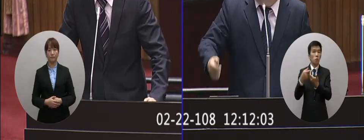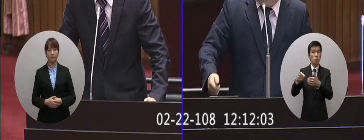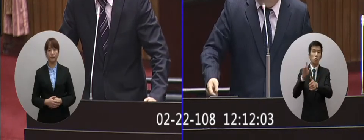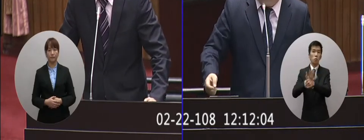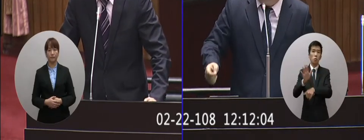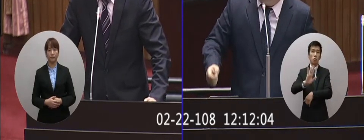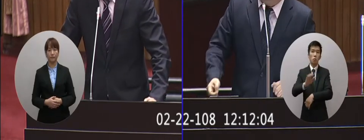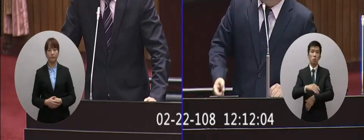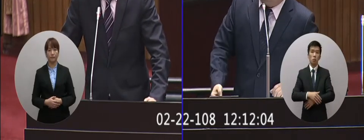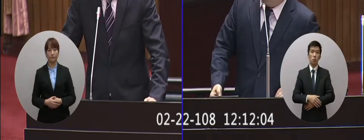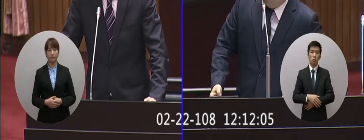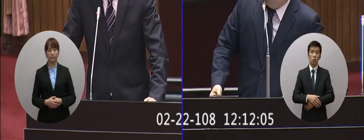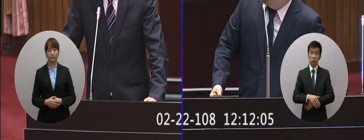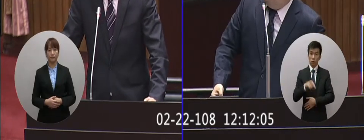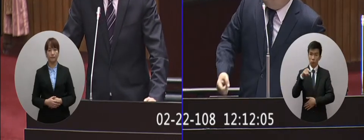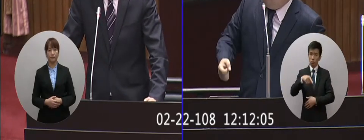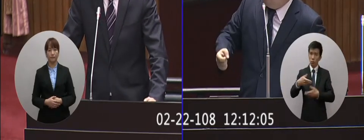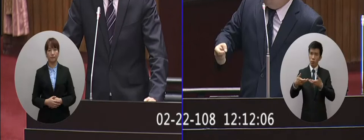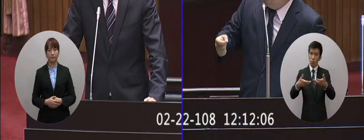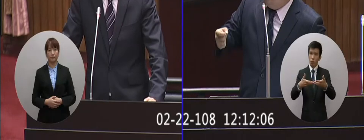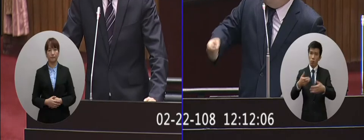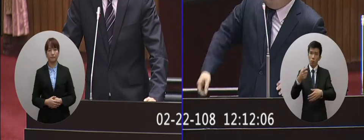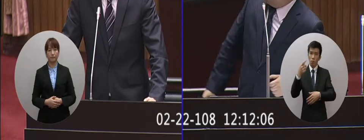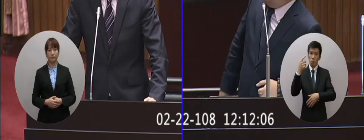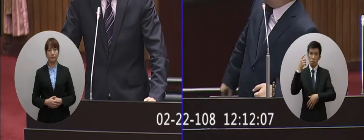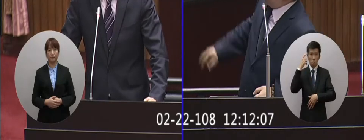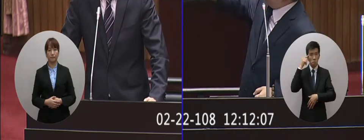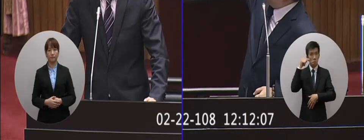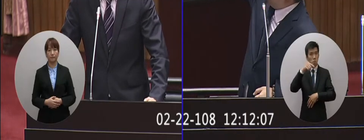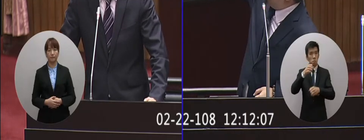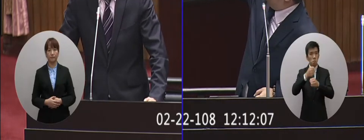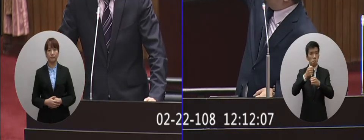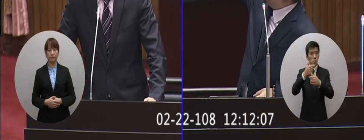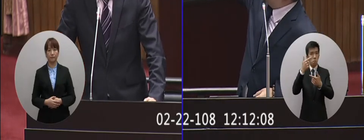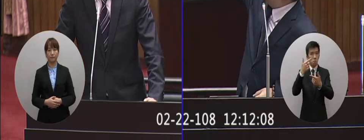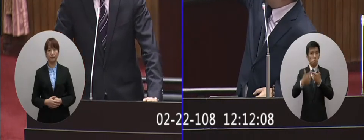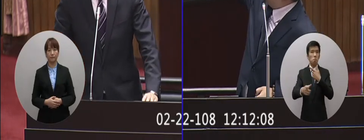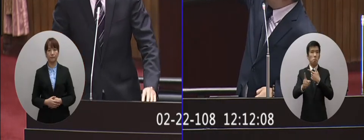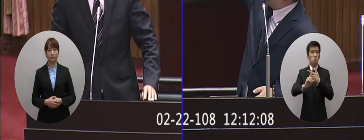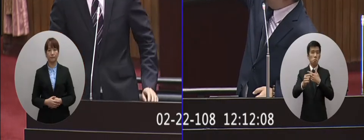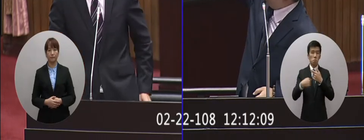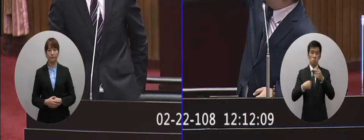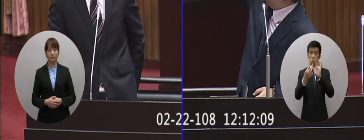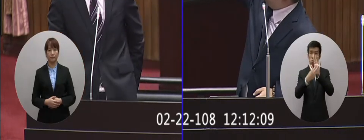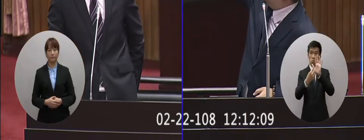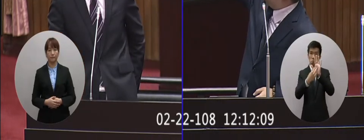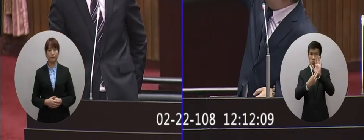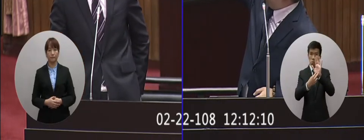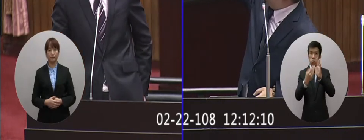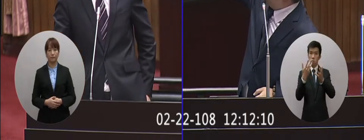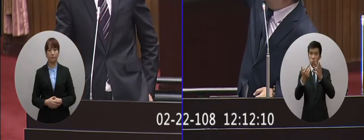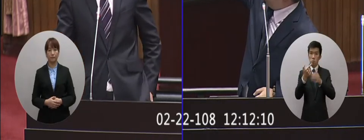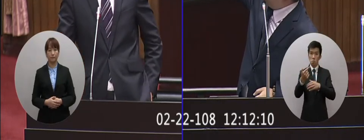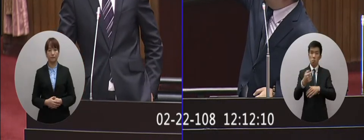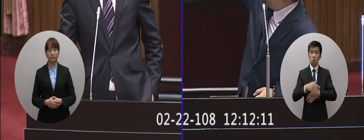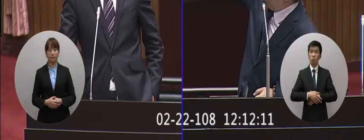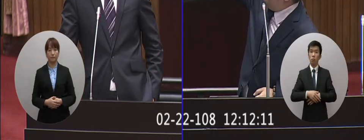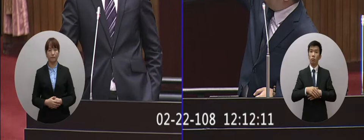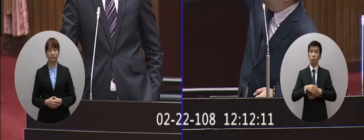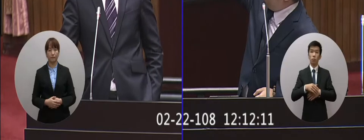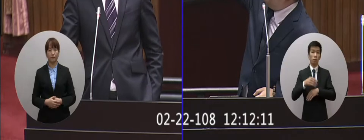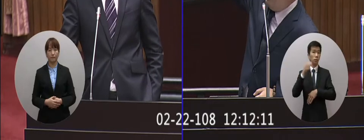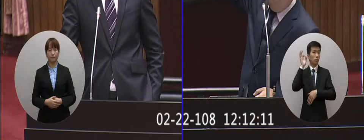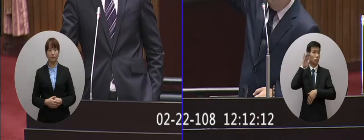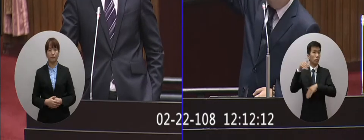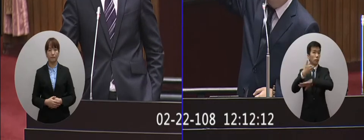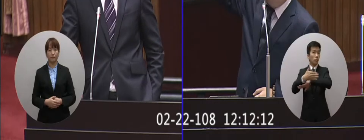好，那我觉得这件事情比较不恰当的是，第一个我今天写在这里的，就是说我们嘉义县公告的区域